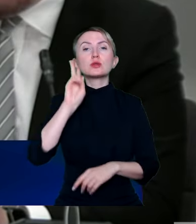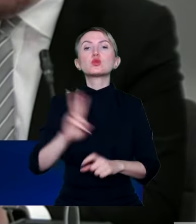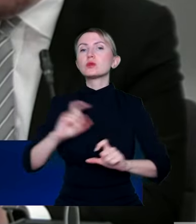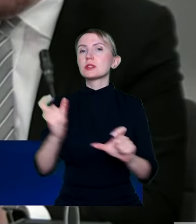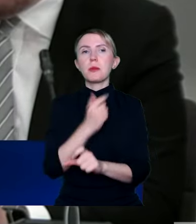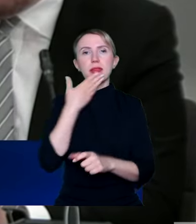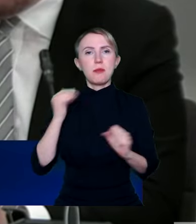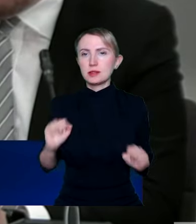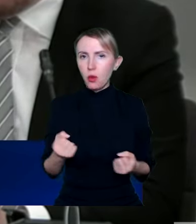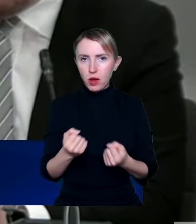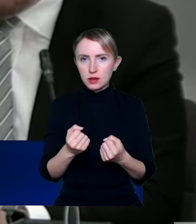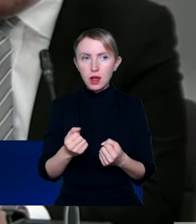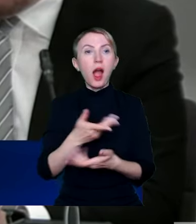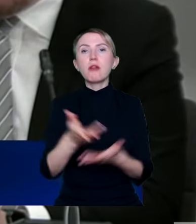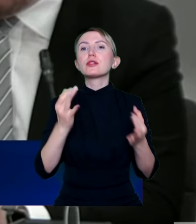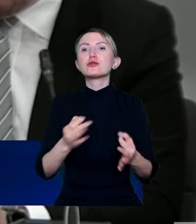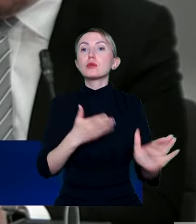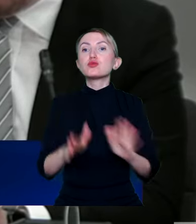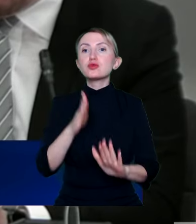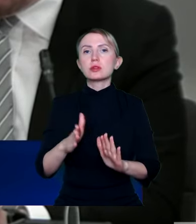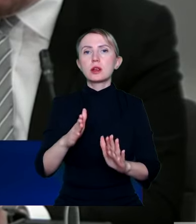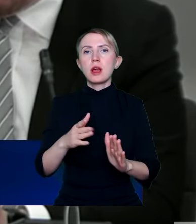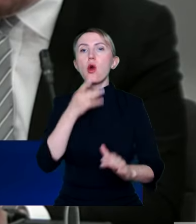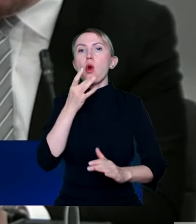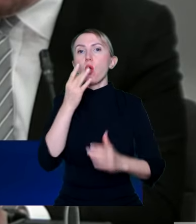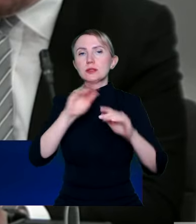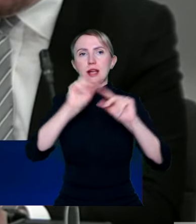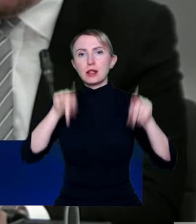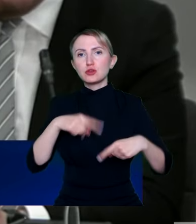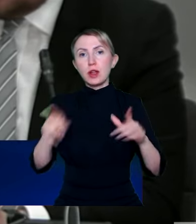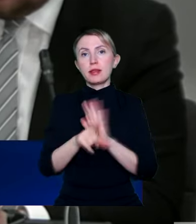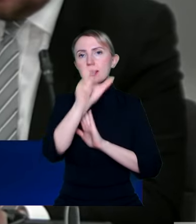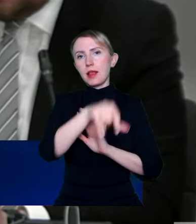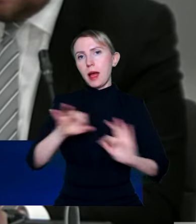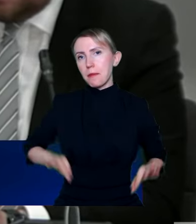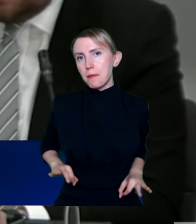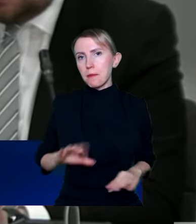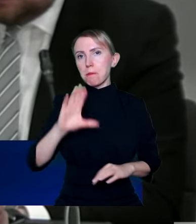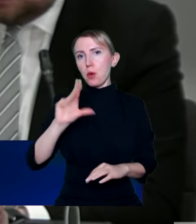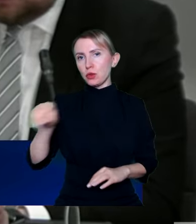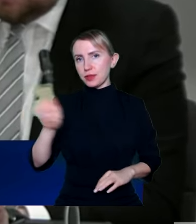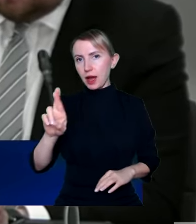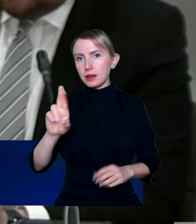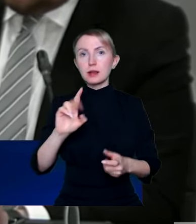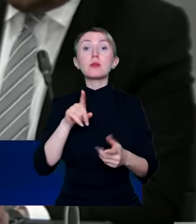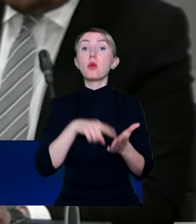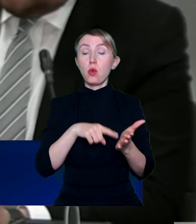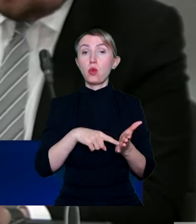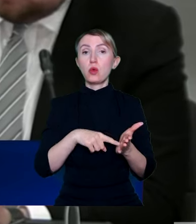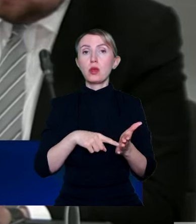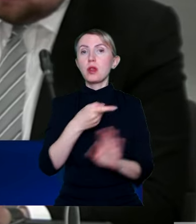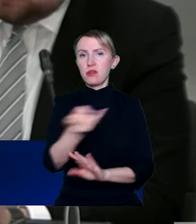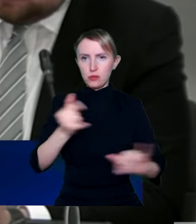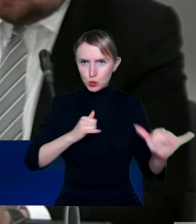działają. Wy dzisiaj sporządzacie akt oskarżenia względem pana Bodnara, albowiem to wy